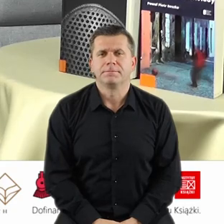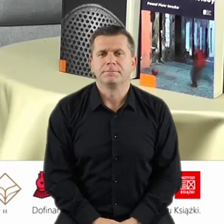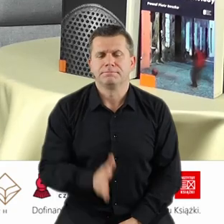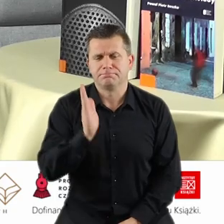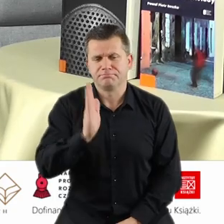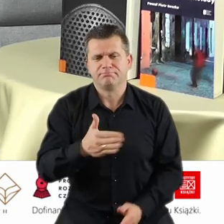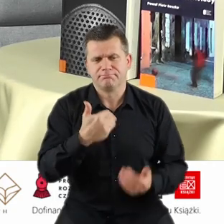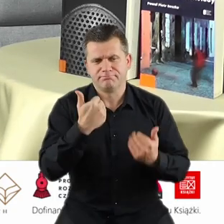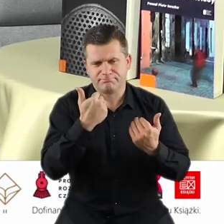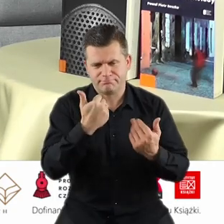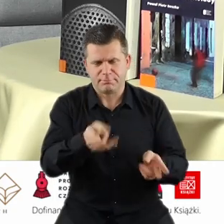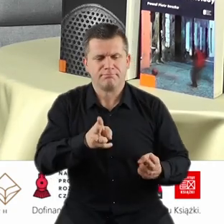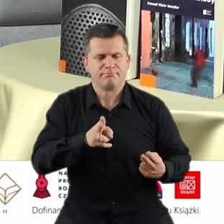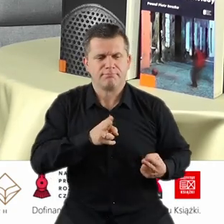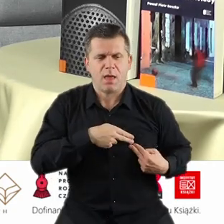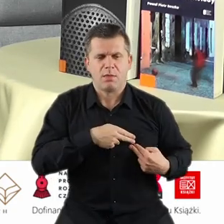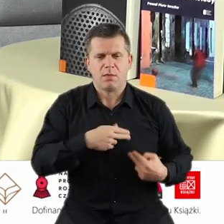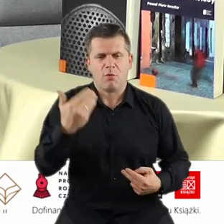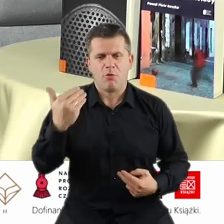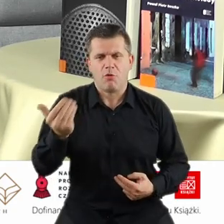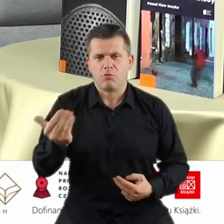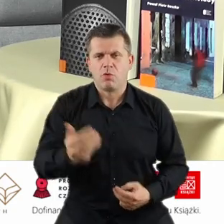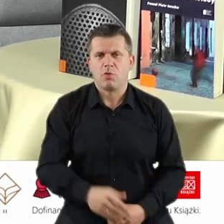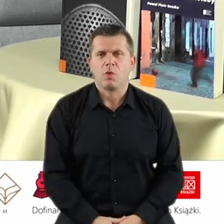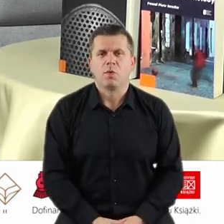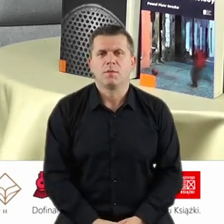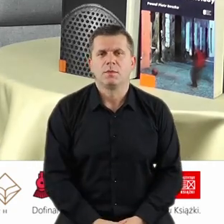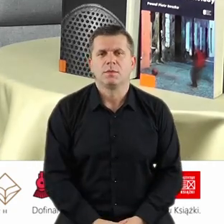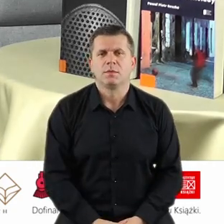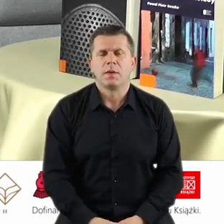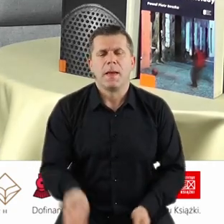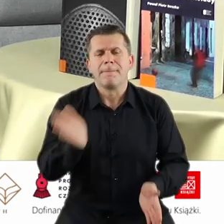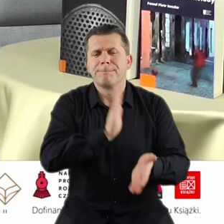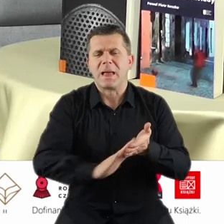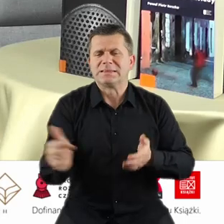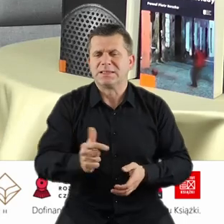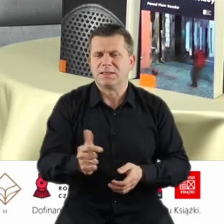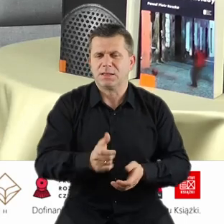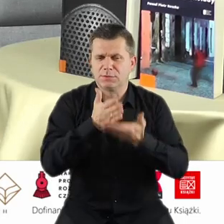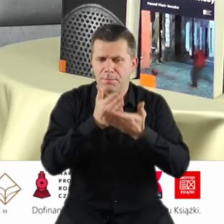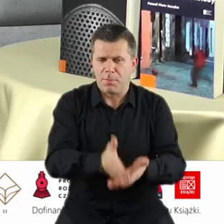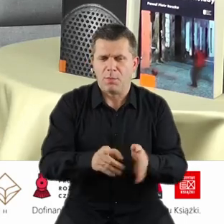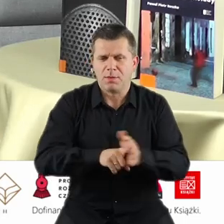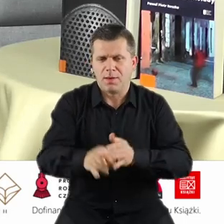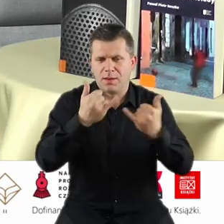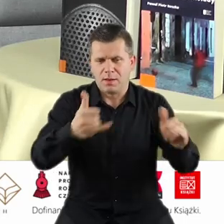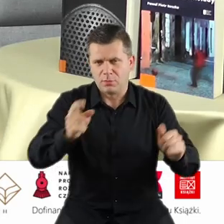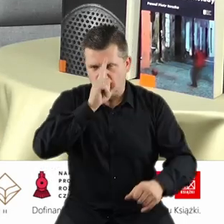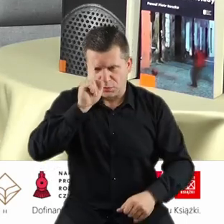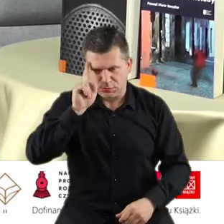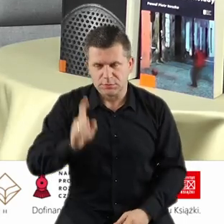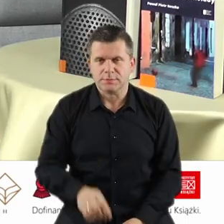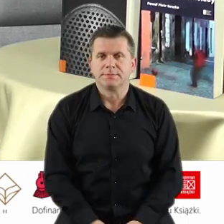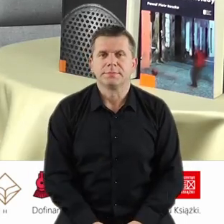medal honorowy Sprawiedliwy wśród Narodów Świata, czyli wyróżnienie przyznawane za bezinteresowną pomoc na rzecz